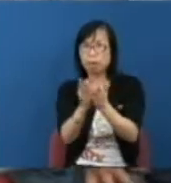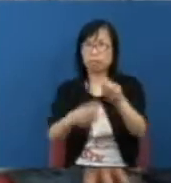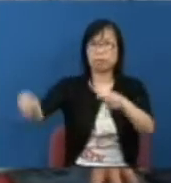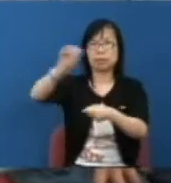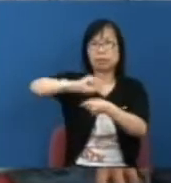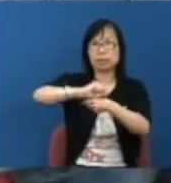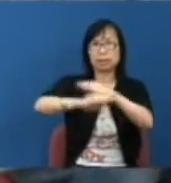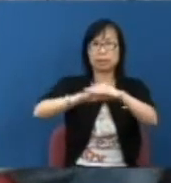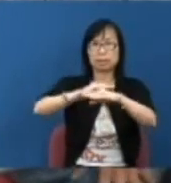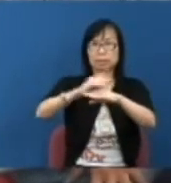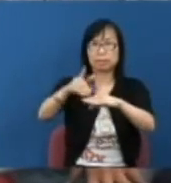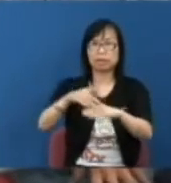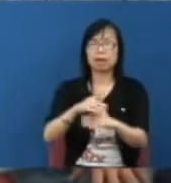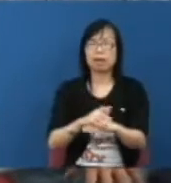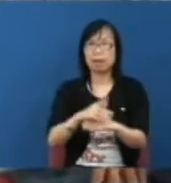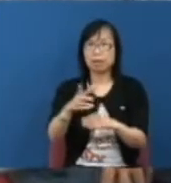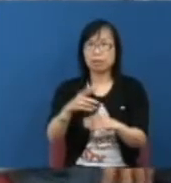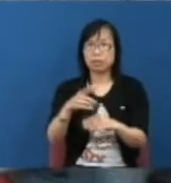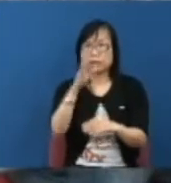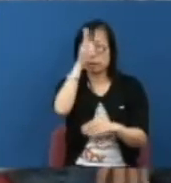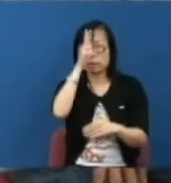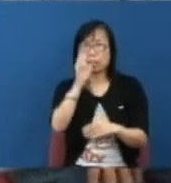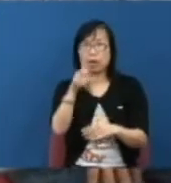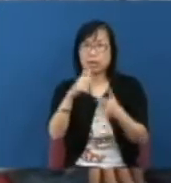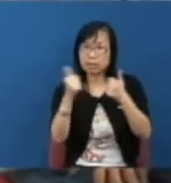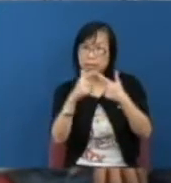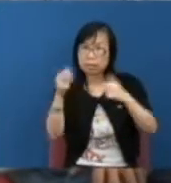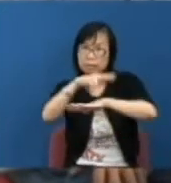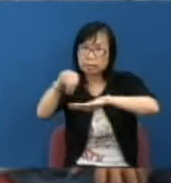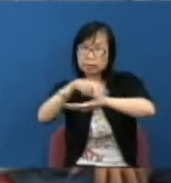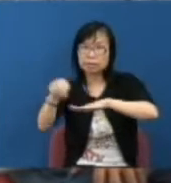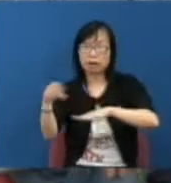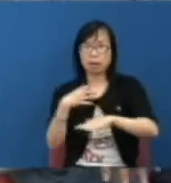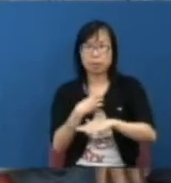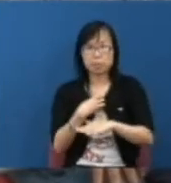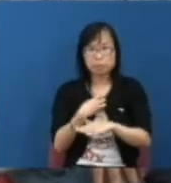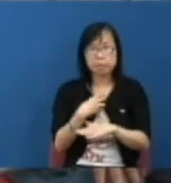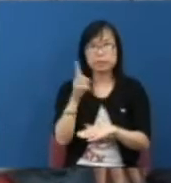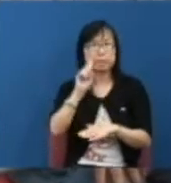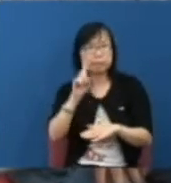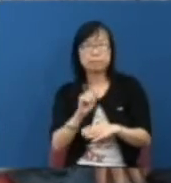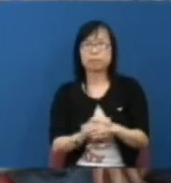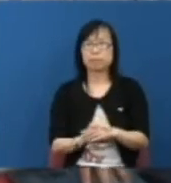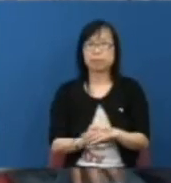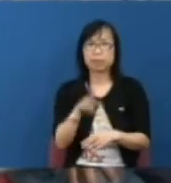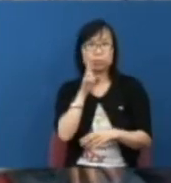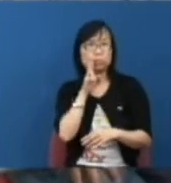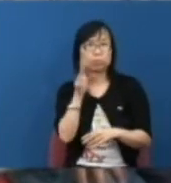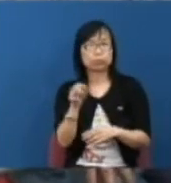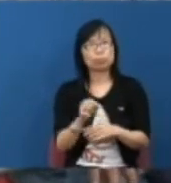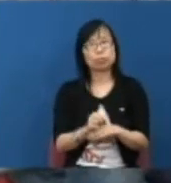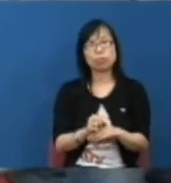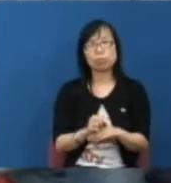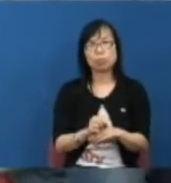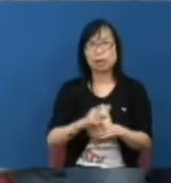嘅設施咧，因為政府成日講叫做一個適意環保嘅設施啦。咁我覺得睇個出發點咯，即係如果個出發點係為